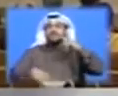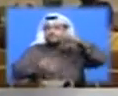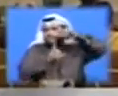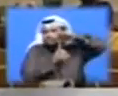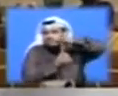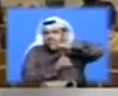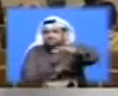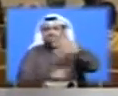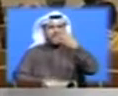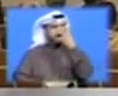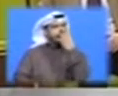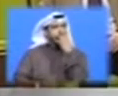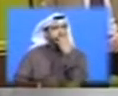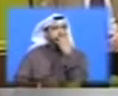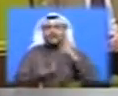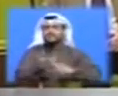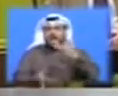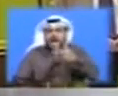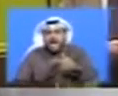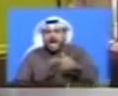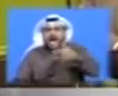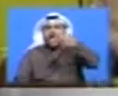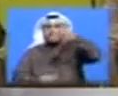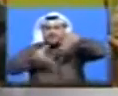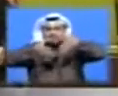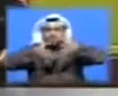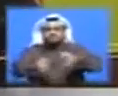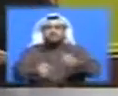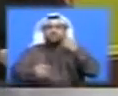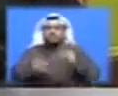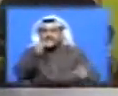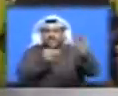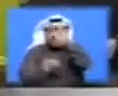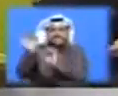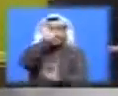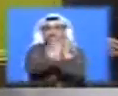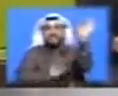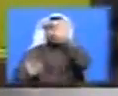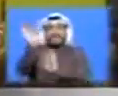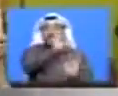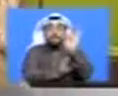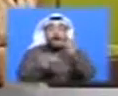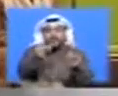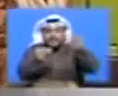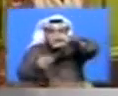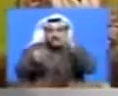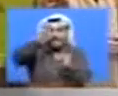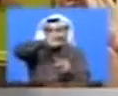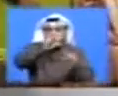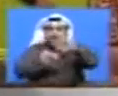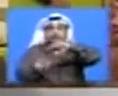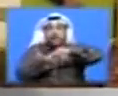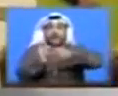حالات التسريب بمختلف أشكالها، أقيم الملتقى العلمي حول كيفية التعامل مع الحوادث الإشعاعية